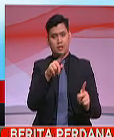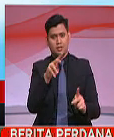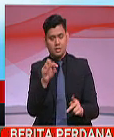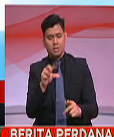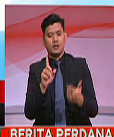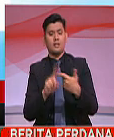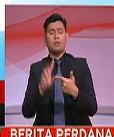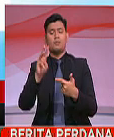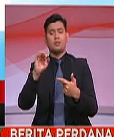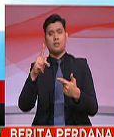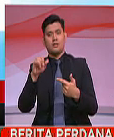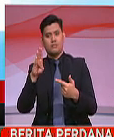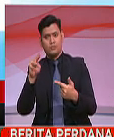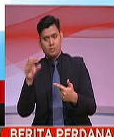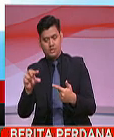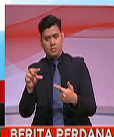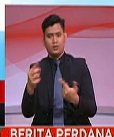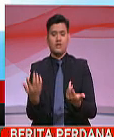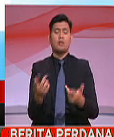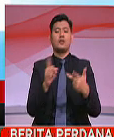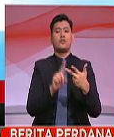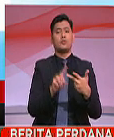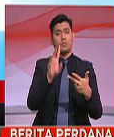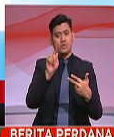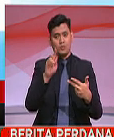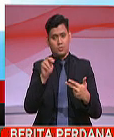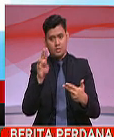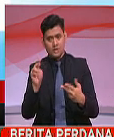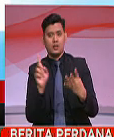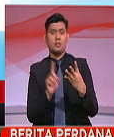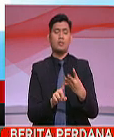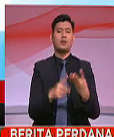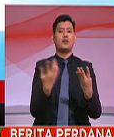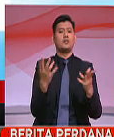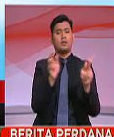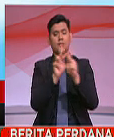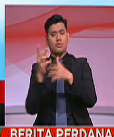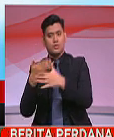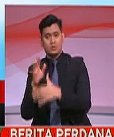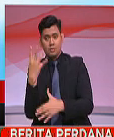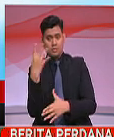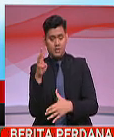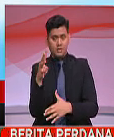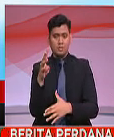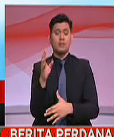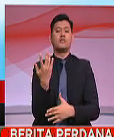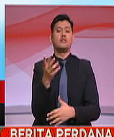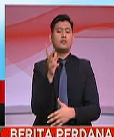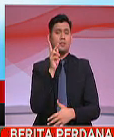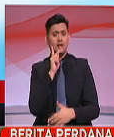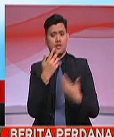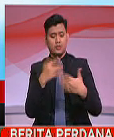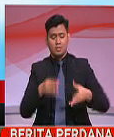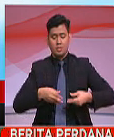lengkap pundi Vitas daerah julu di tuaran Sabah dan Kampung kongsi 14 di bukit selambau Kedah